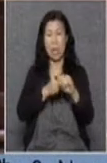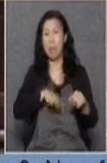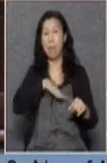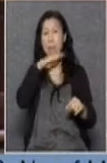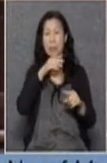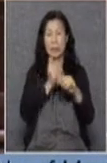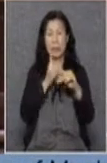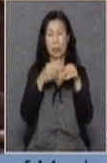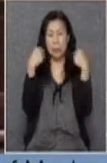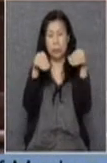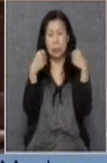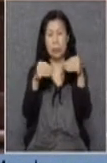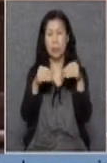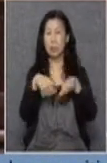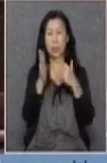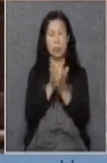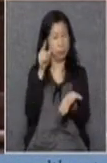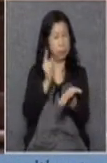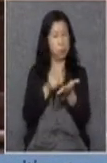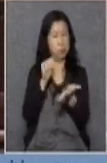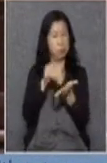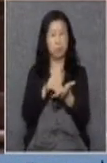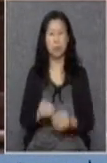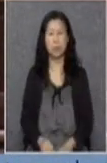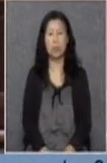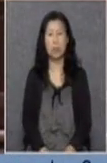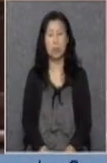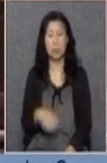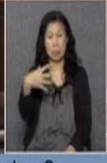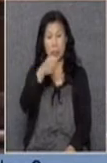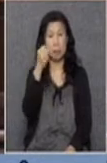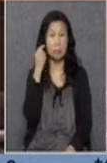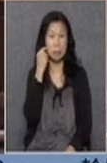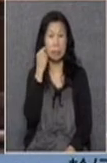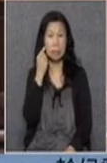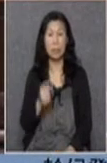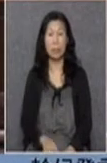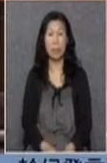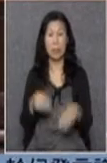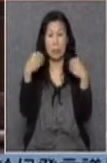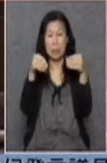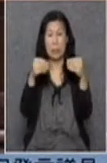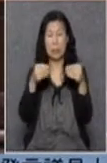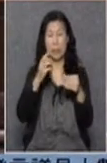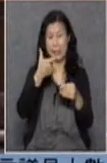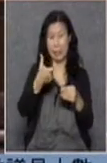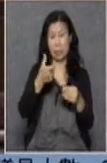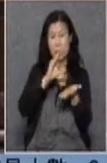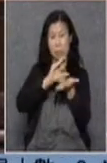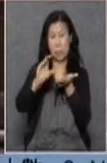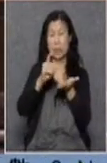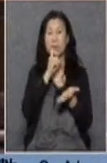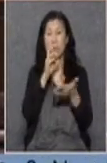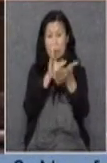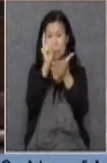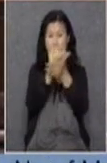都一定是教育無疑的。但主席都知道呢，教育的經費呢在我們每年